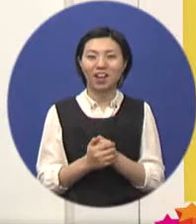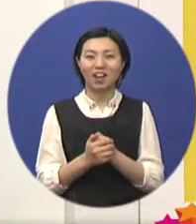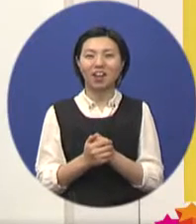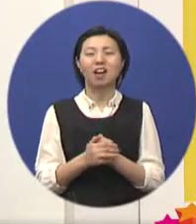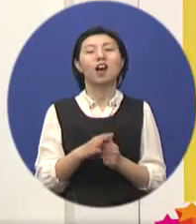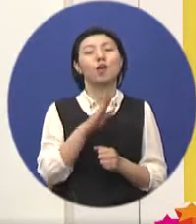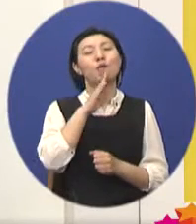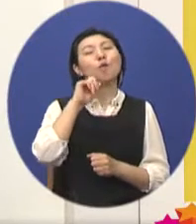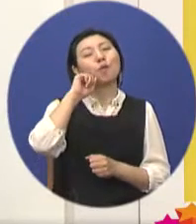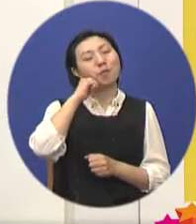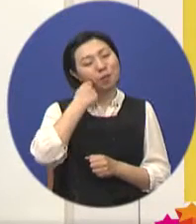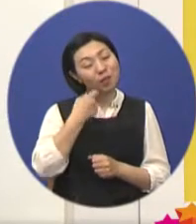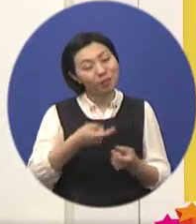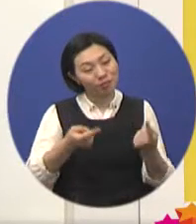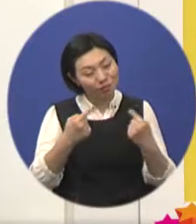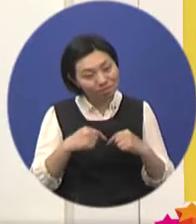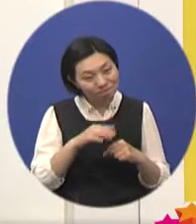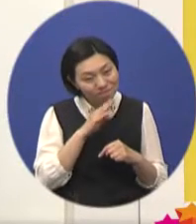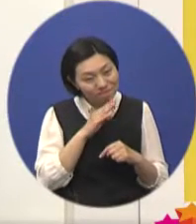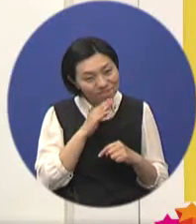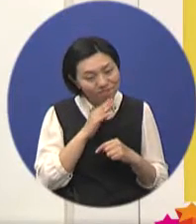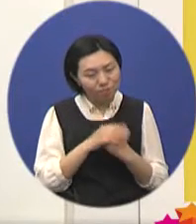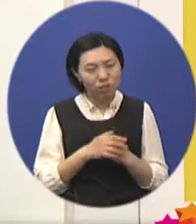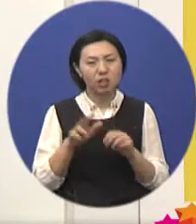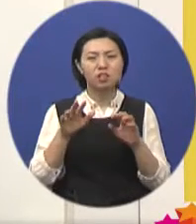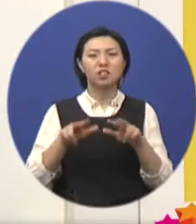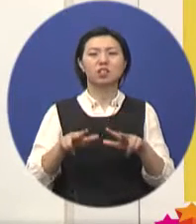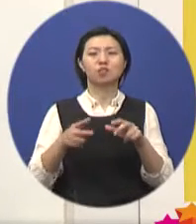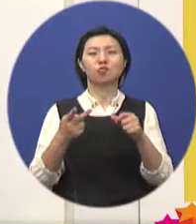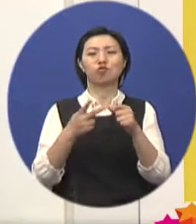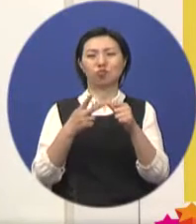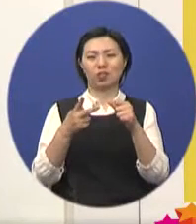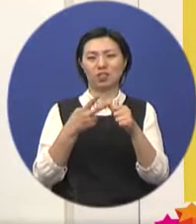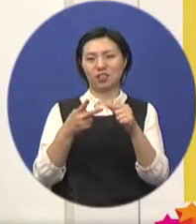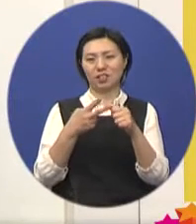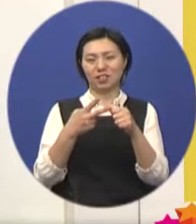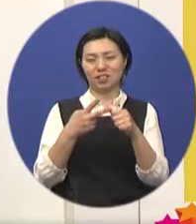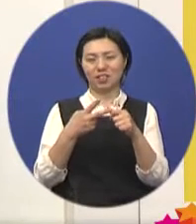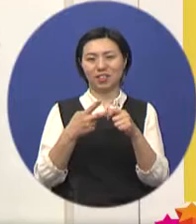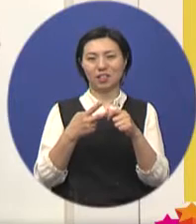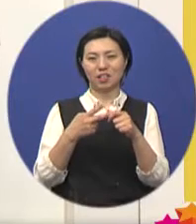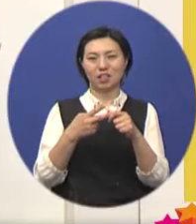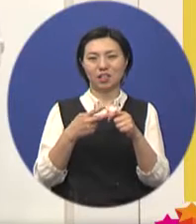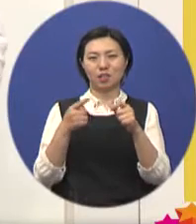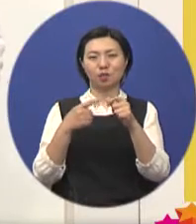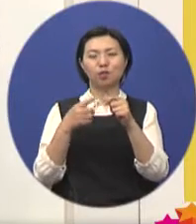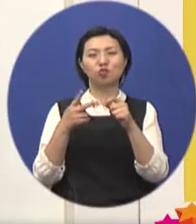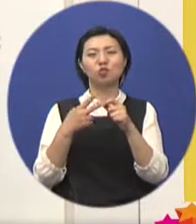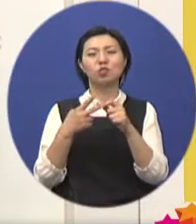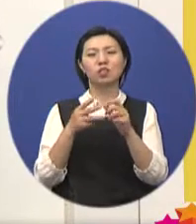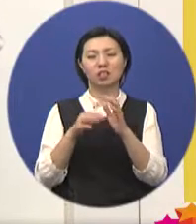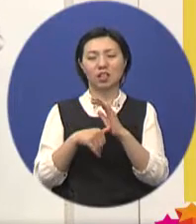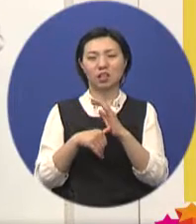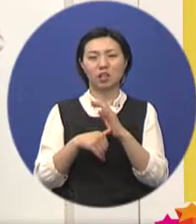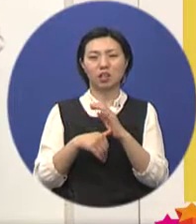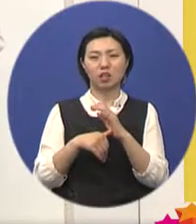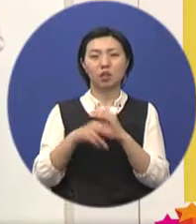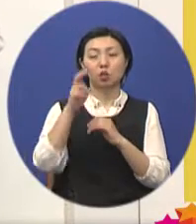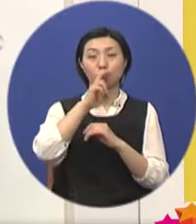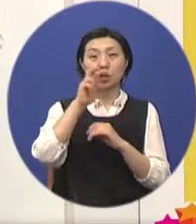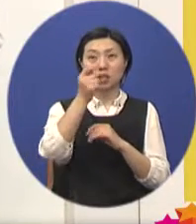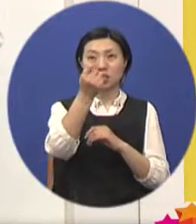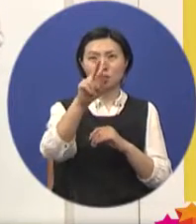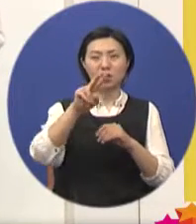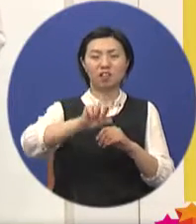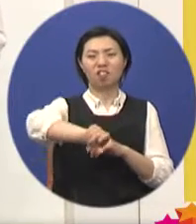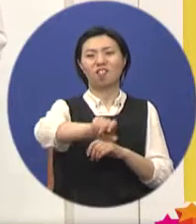어렵게 오셨군요. 어머니. 예, 이게 지금 두 번째인데. 네네. 이게 제가 노래 부를 때요. 이거 껐어요. 지난번에